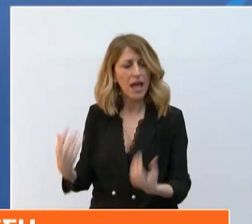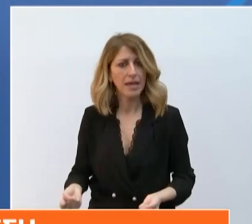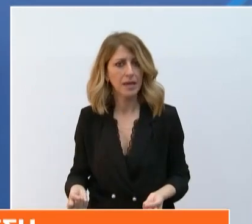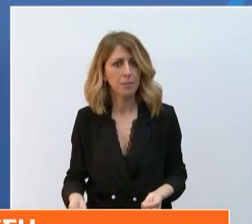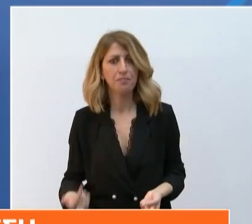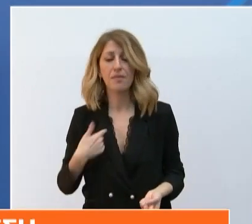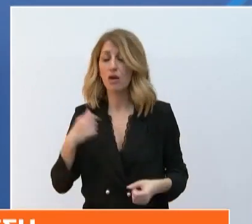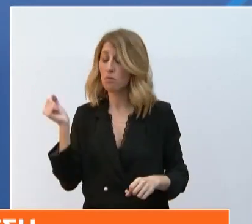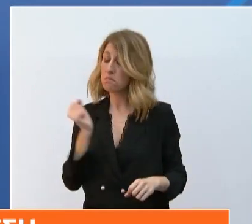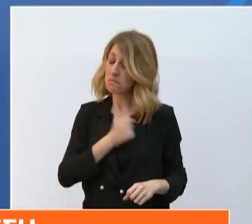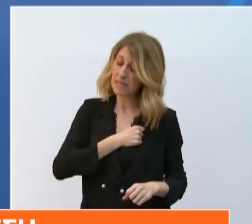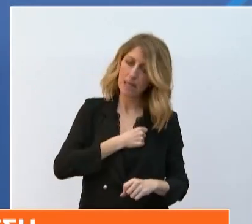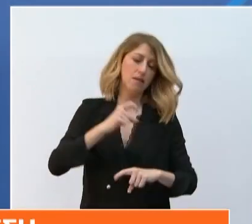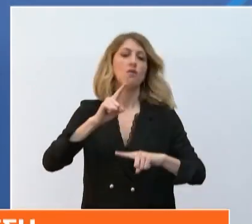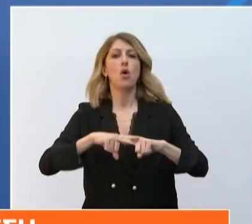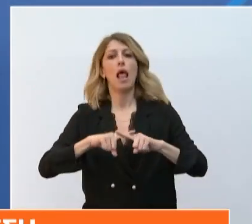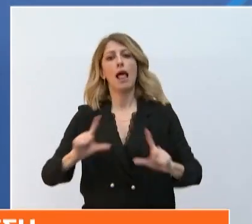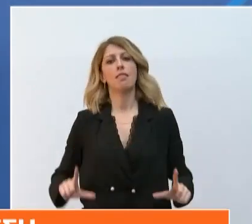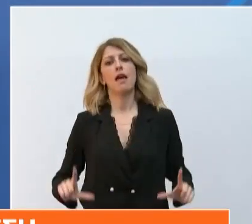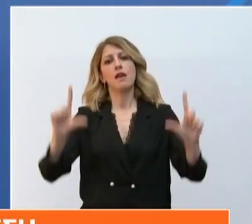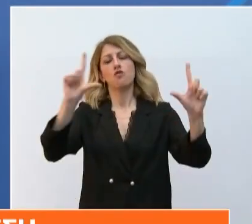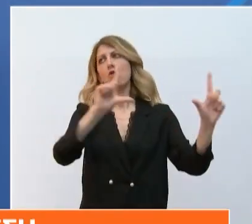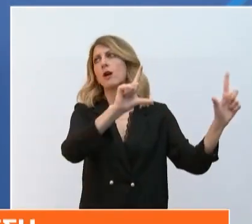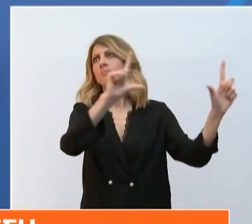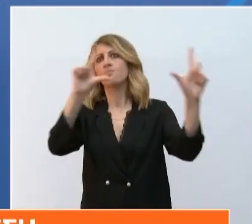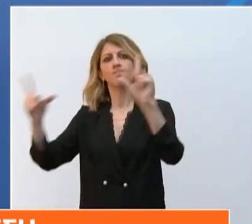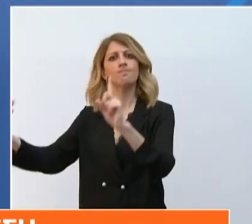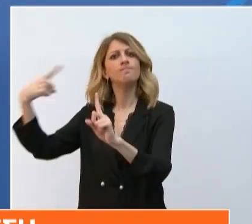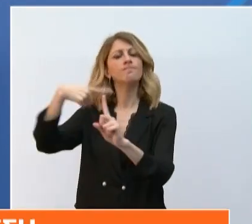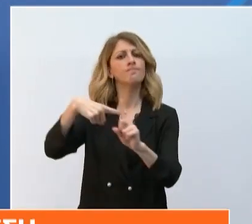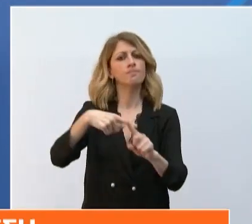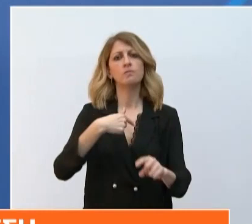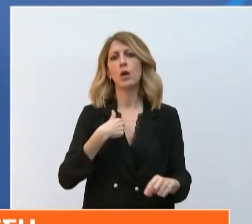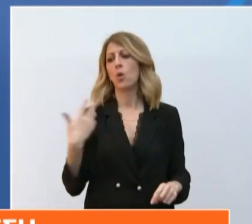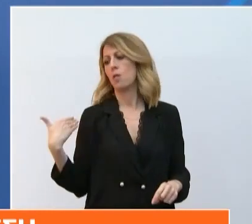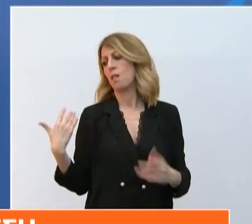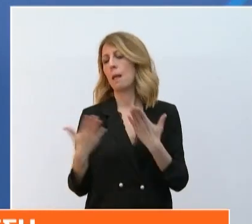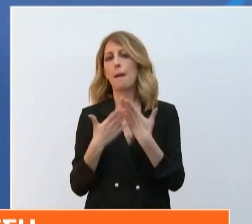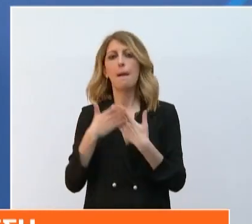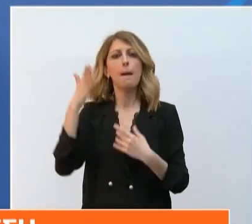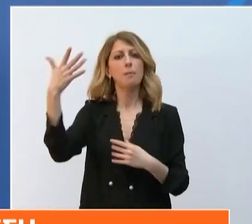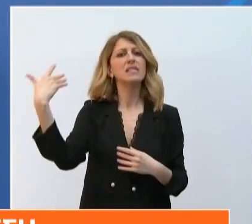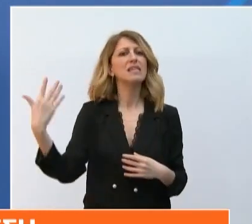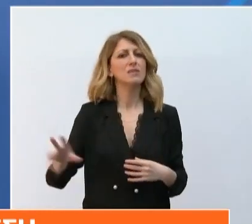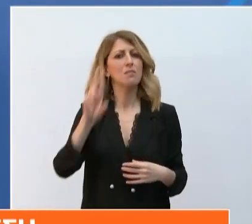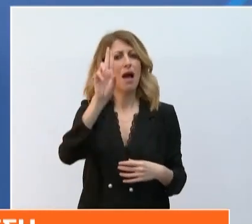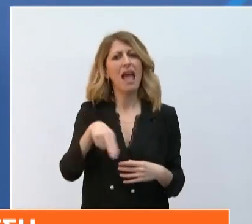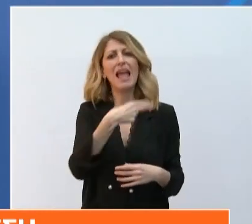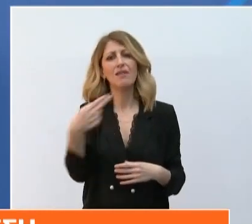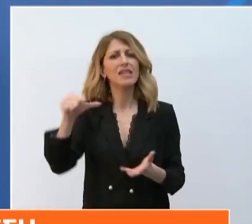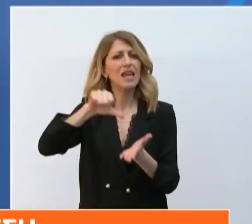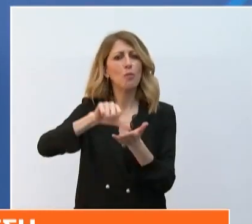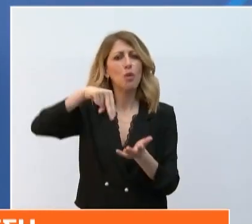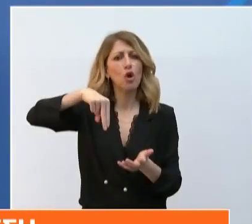είναι πολύ θετική. Είχα την ευκαιρία να το διαπιστώσω και στην πρόσφατη επίσκεψη που έκανα στο Νταβός. Υπάρχει μεγάλο επενδυτικό